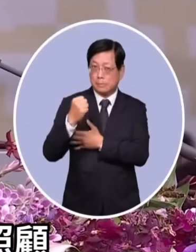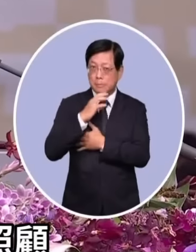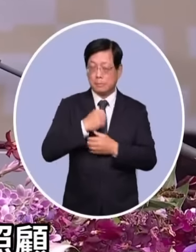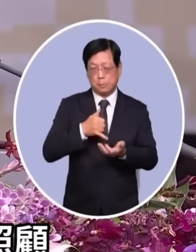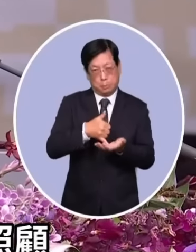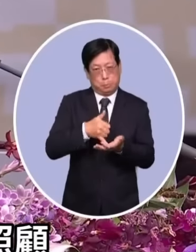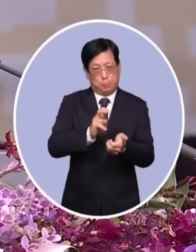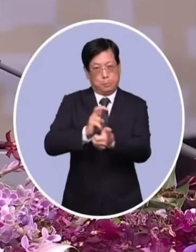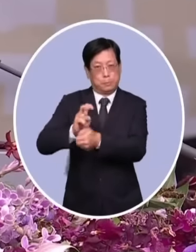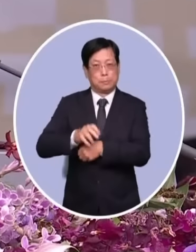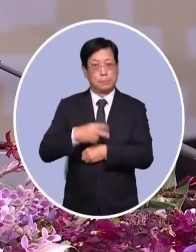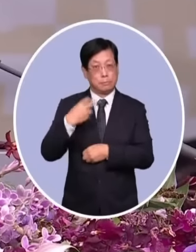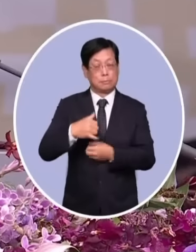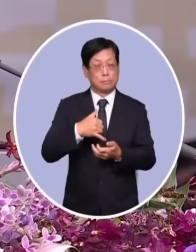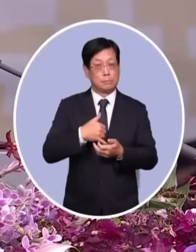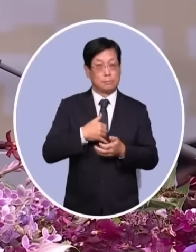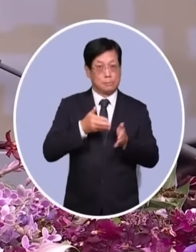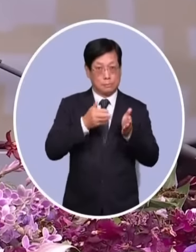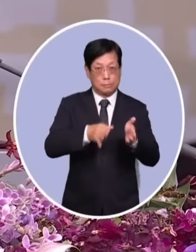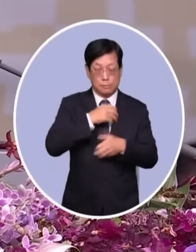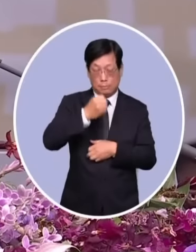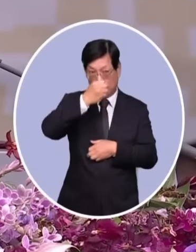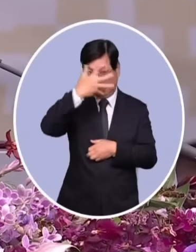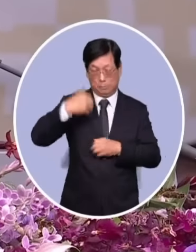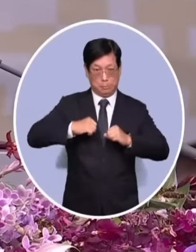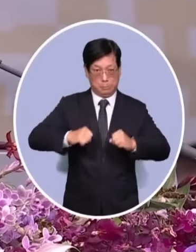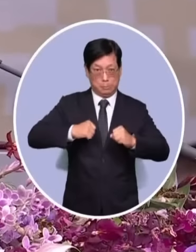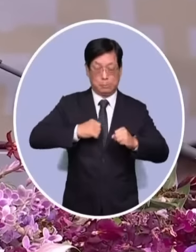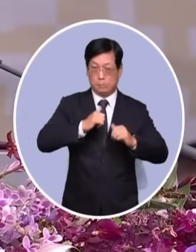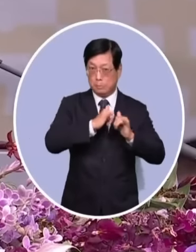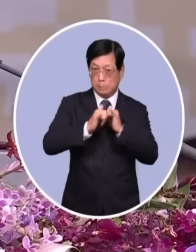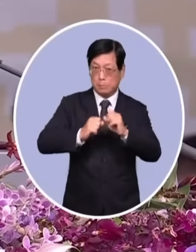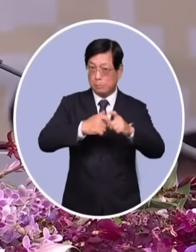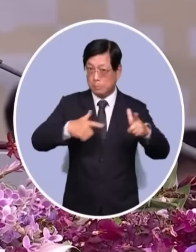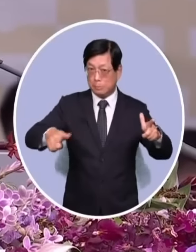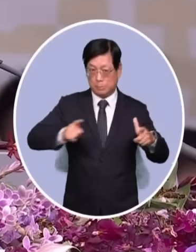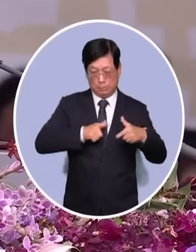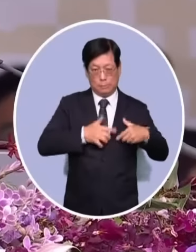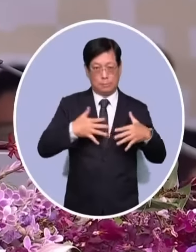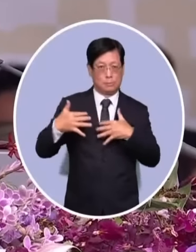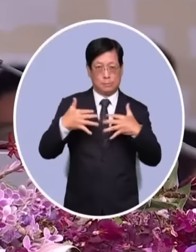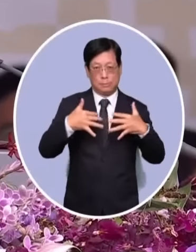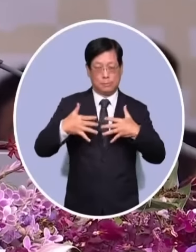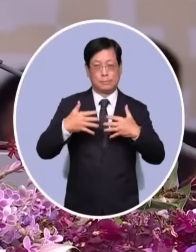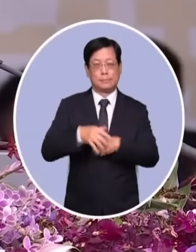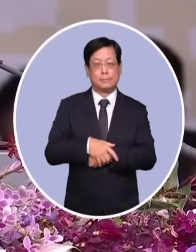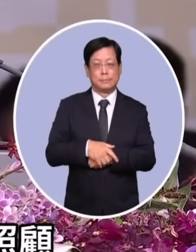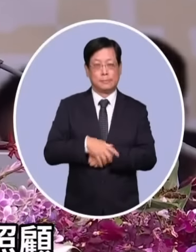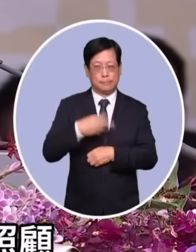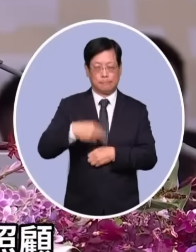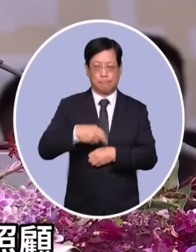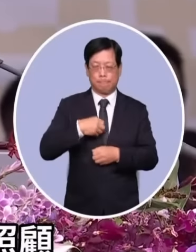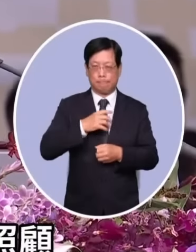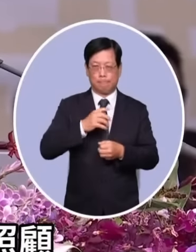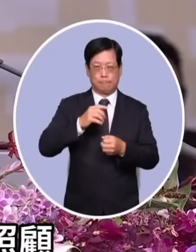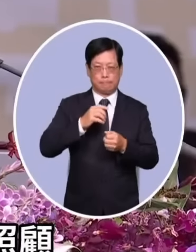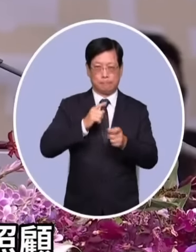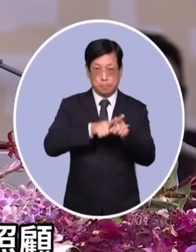顾，以及落实对青壮世代等各年龄层的心理健康支持，来具体实